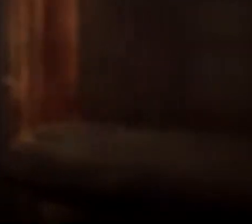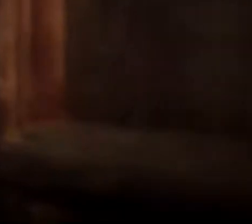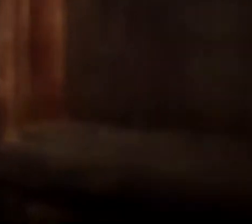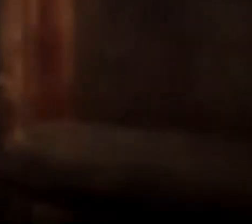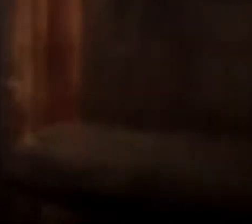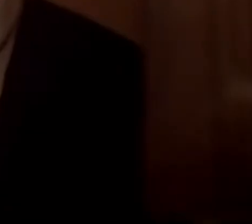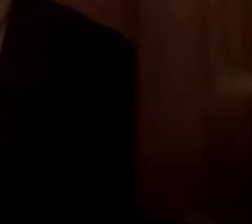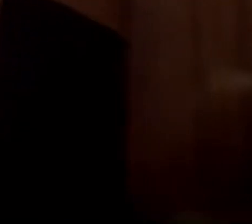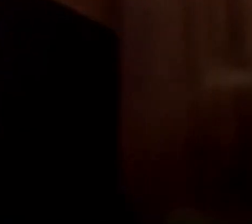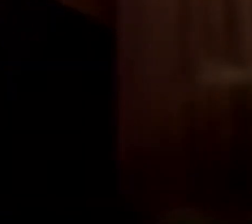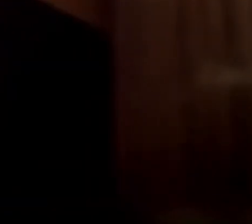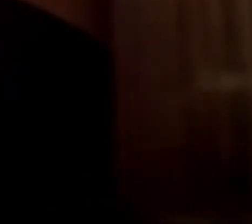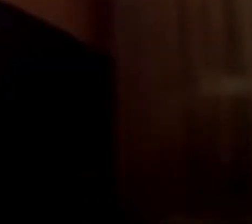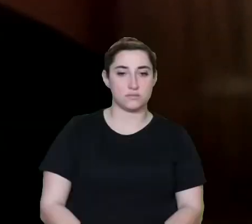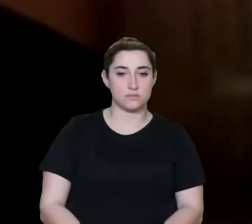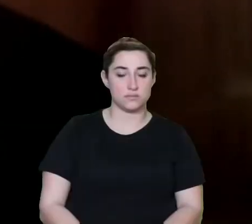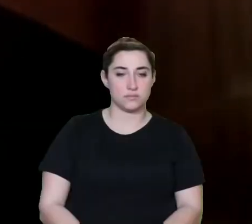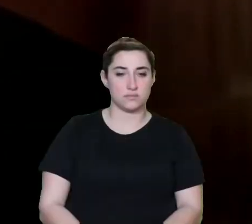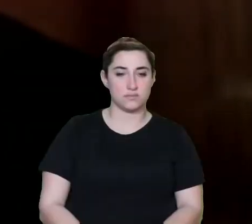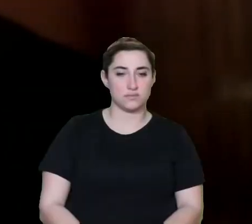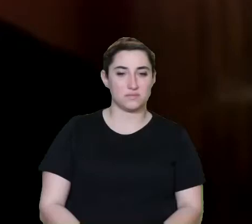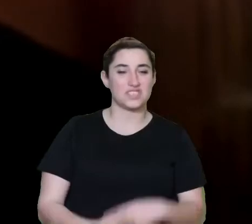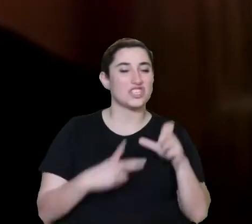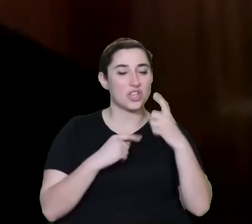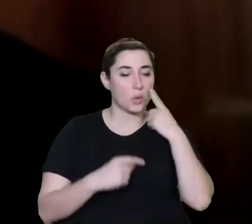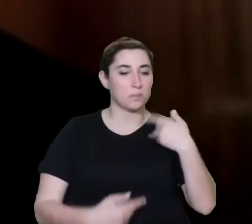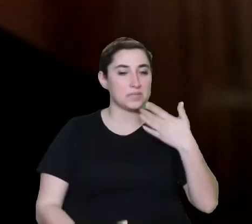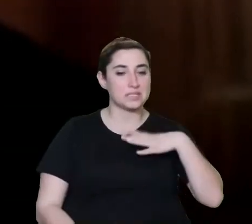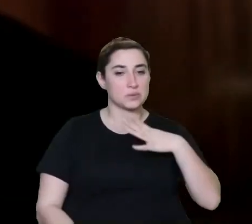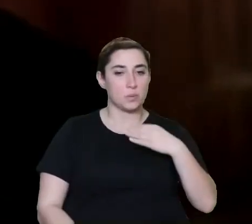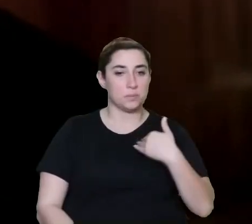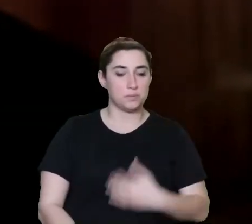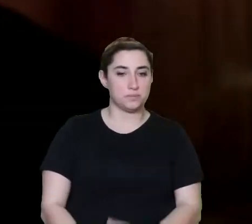Karşısında Kasım'ı görünce ağzını kapattı. Şeyhimi görmek isterim.